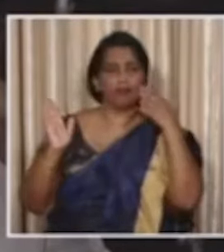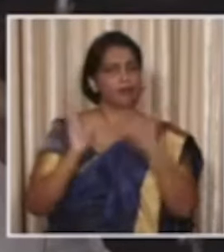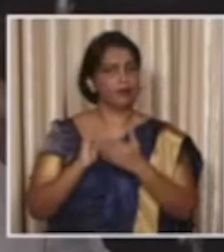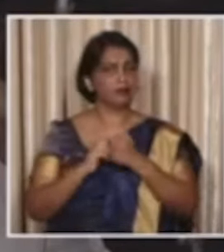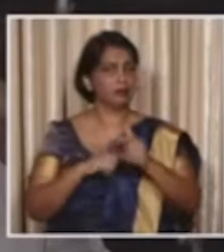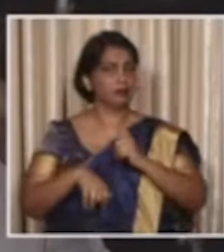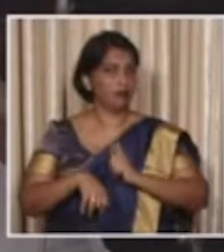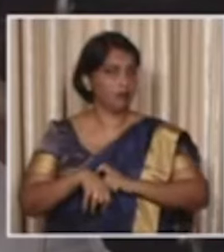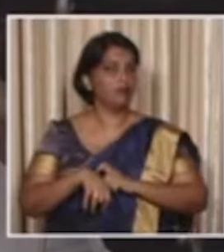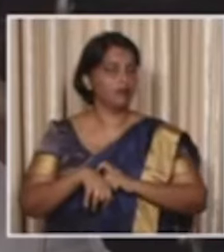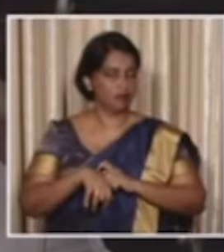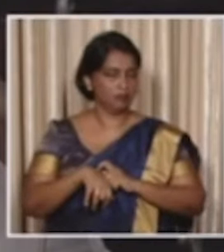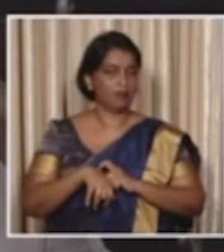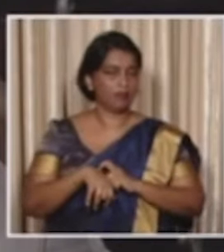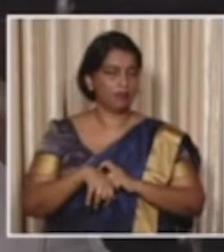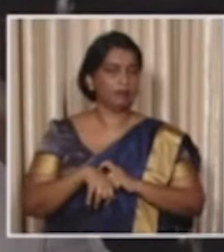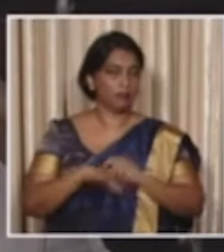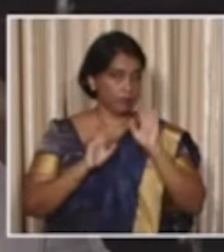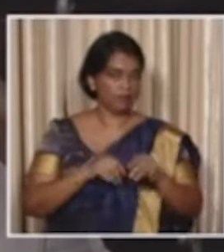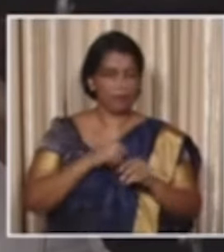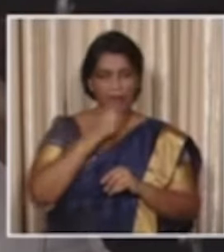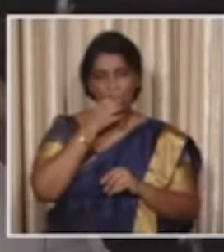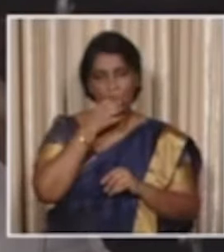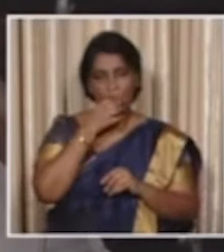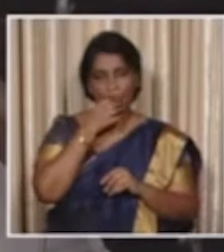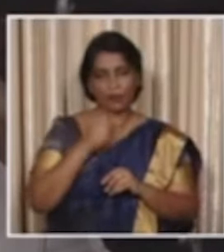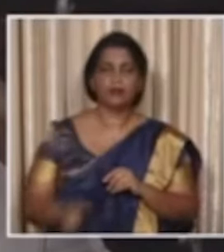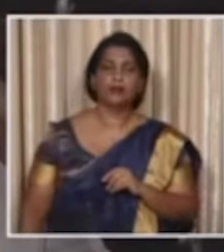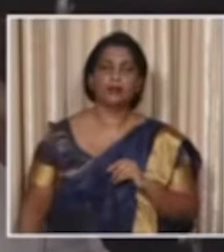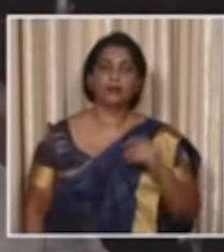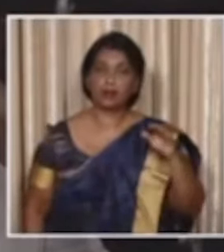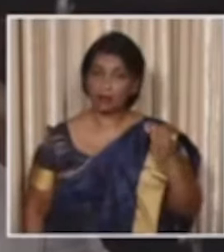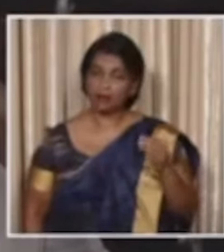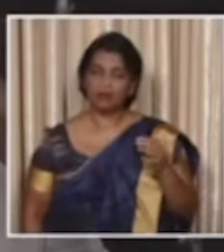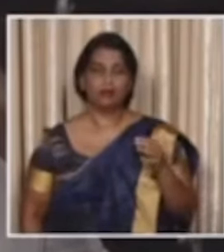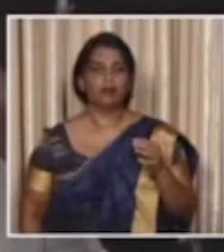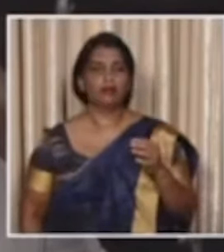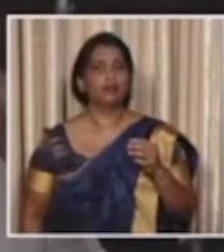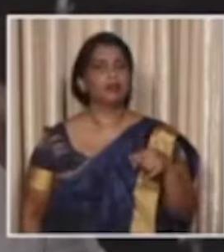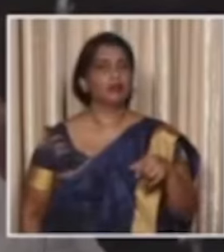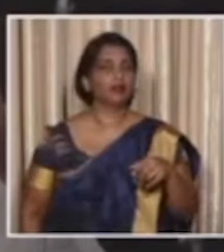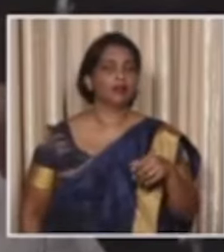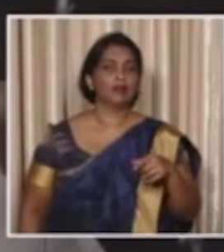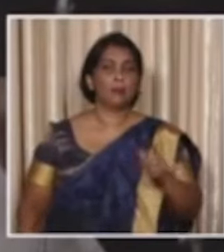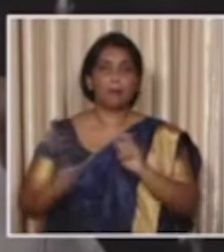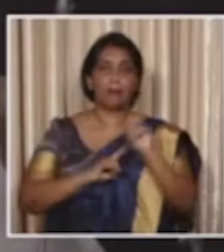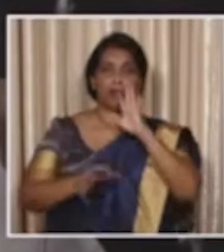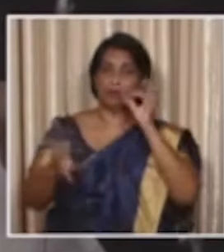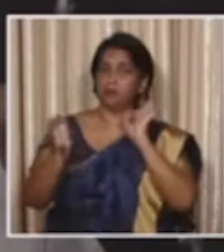වෙන්න තිබ්බ අවස්ථාව තිබ්බේ. එහෙම නැත්නම් මේ පාර්ලිමේන්තුව ගිනි